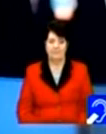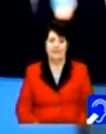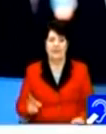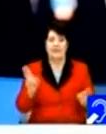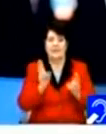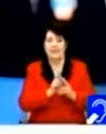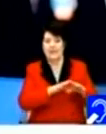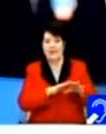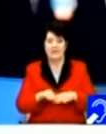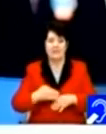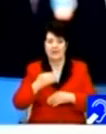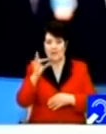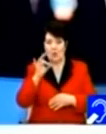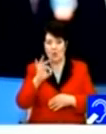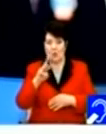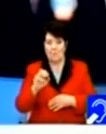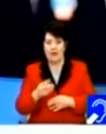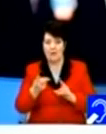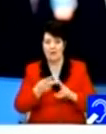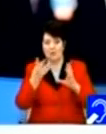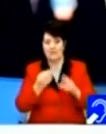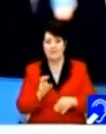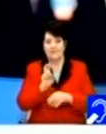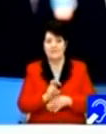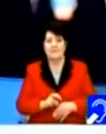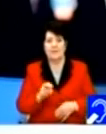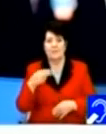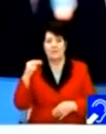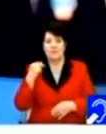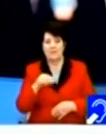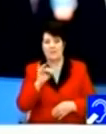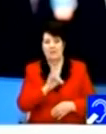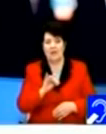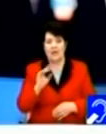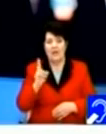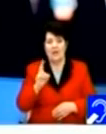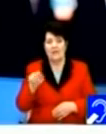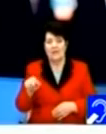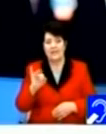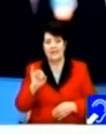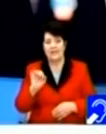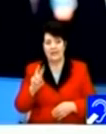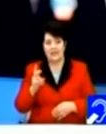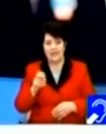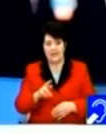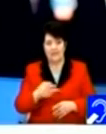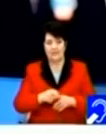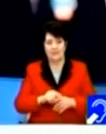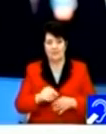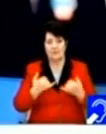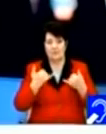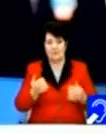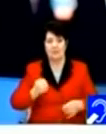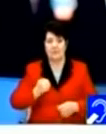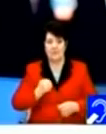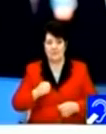Întâlnire la nivel înalt la Roma, în a doua zi a vizitei pe care președintele României o face în Italia. Klaus Iohannis a fost primit cu onoruri militare